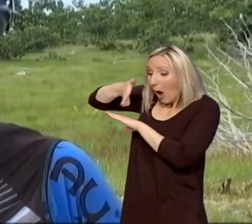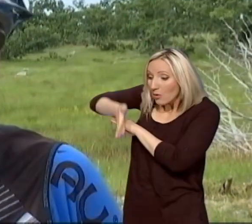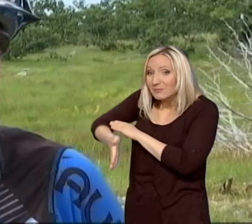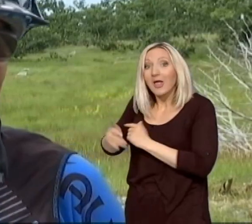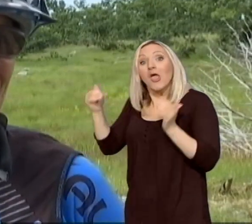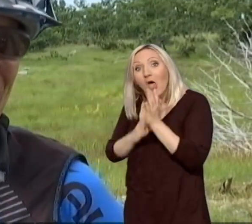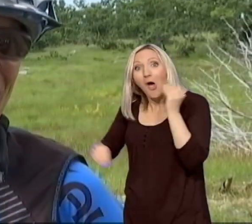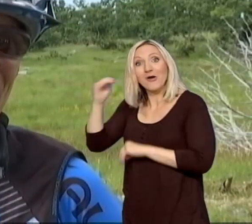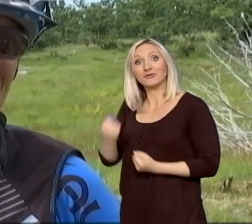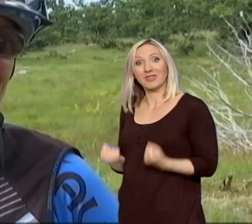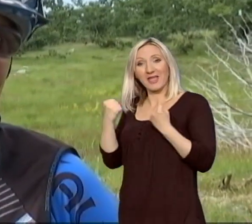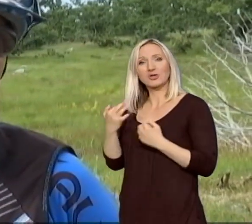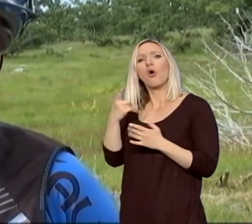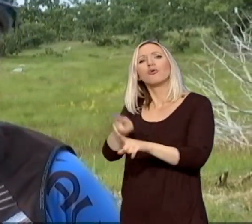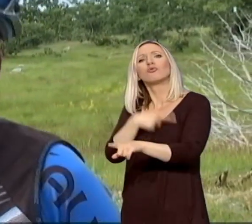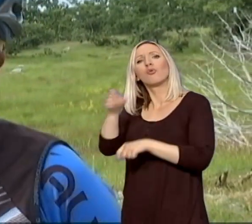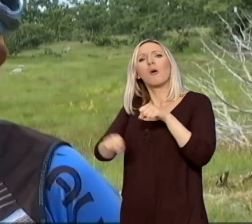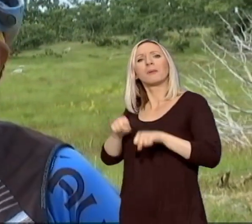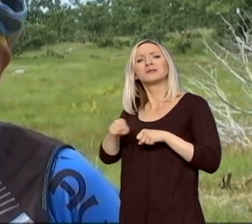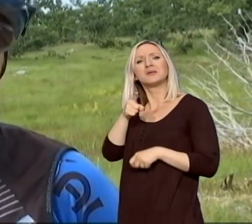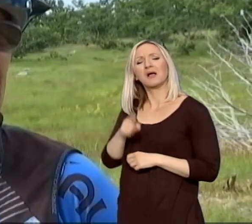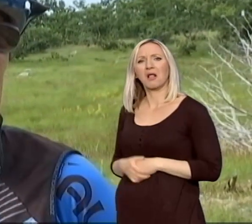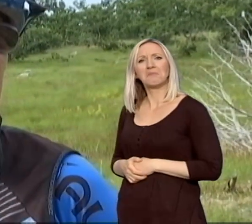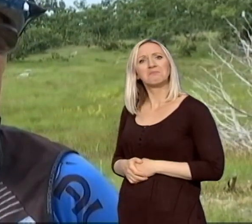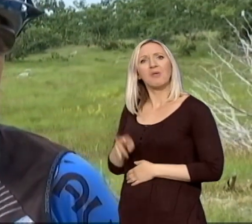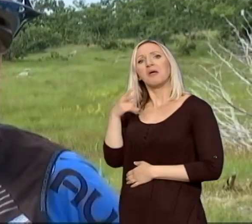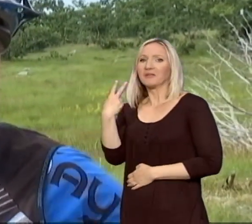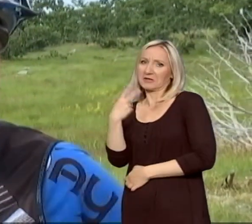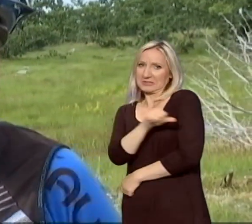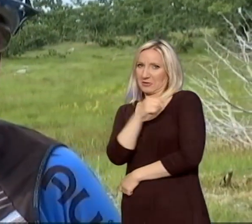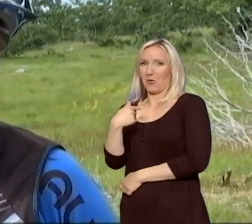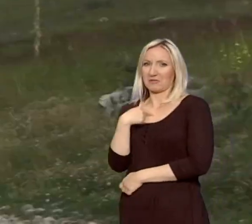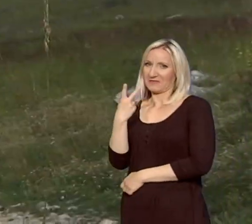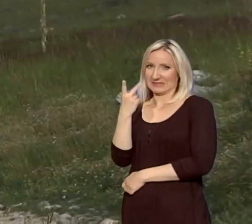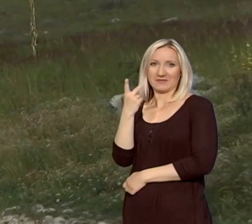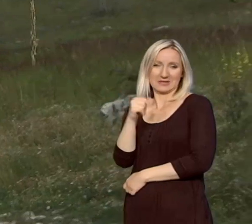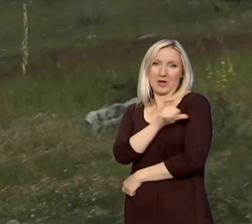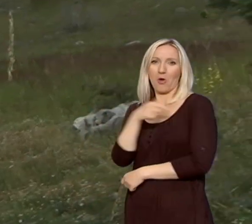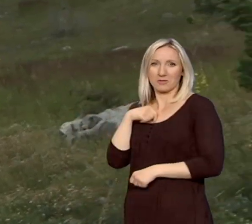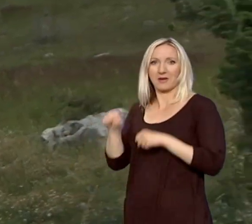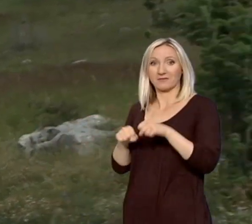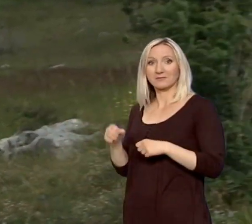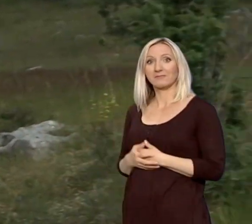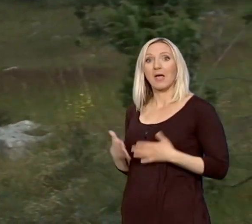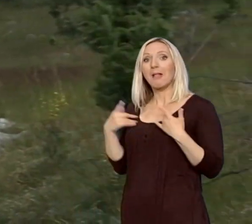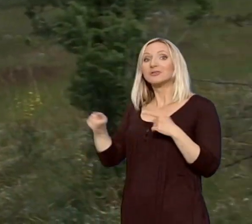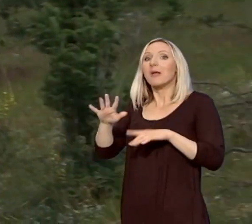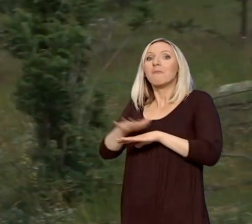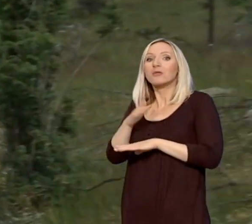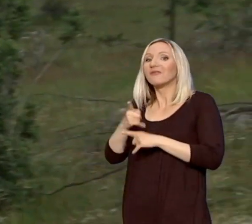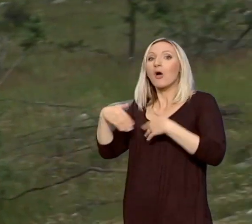teže. Koliko dugo vozite bicikl? 20 godina, 21. Mlađima je motiv da ne odustanu davao